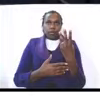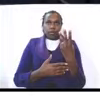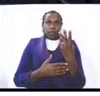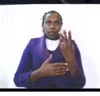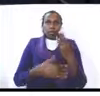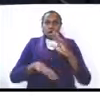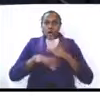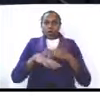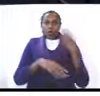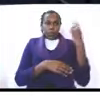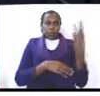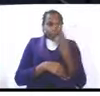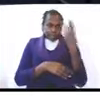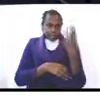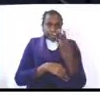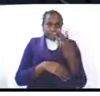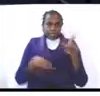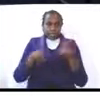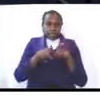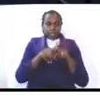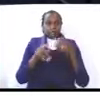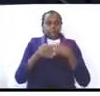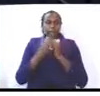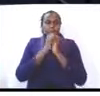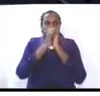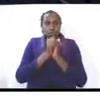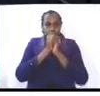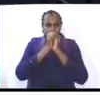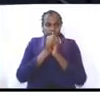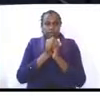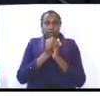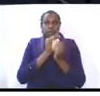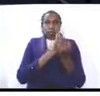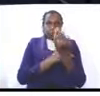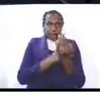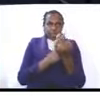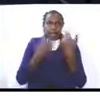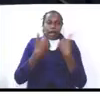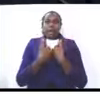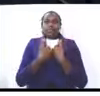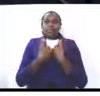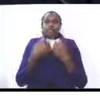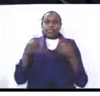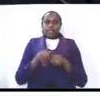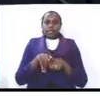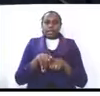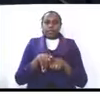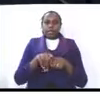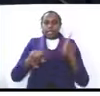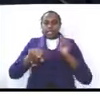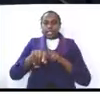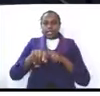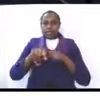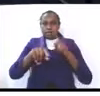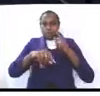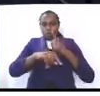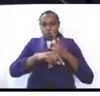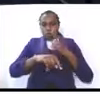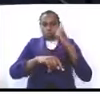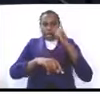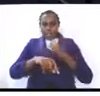siku ya Jumatano, wakati huo ndio kuna ibada na maombi ya katikati ya wiki, na inafanyika kuanzia saa 7